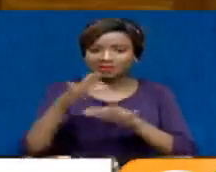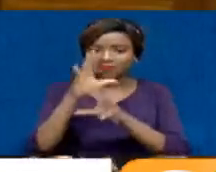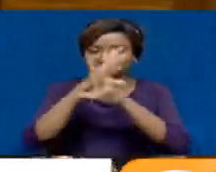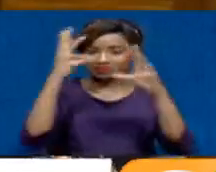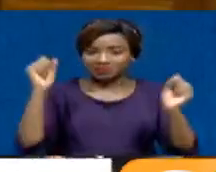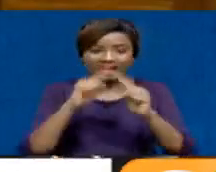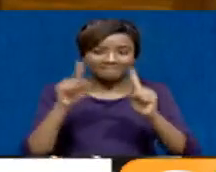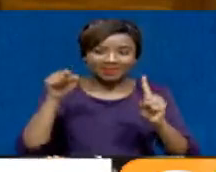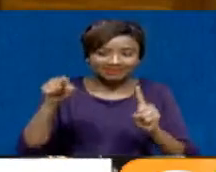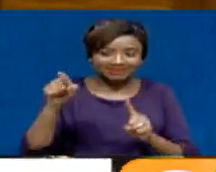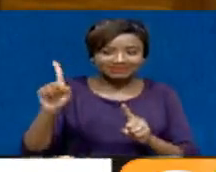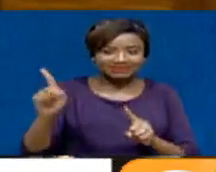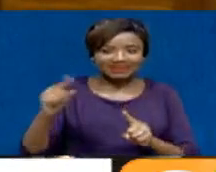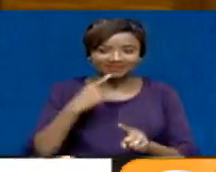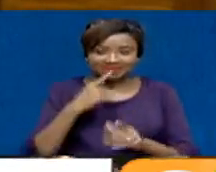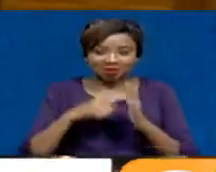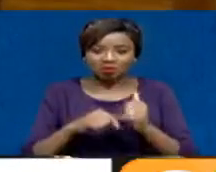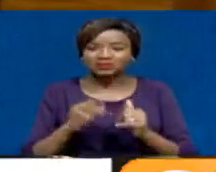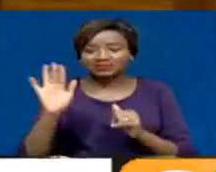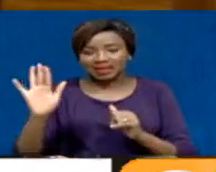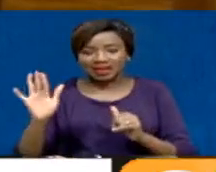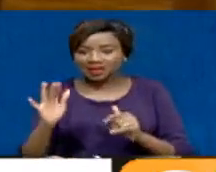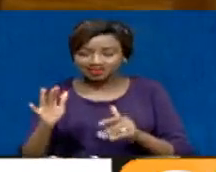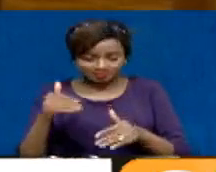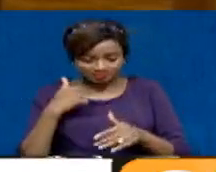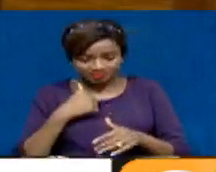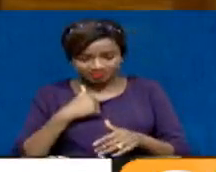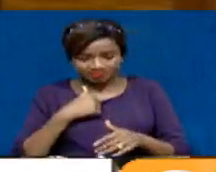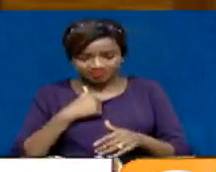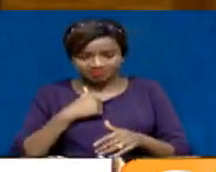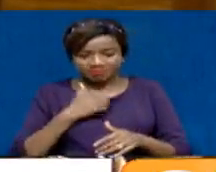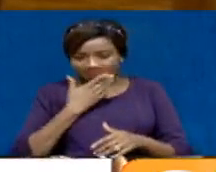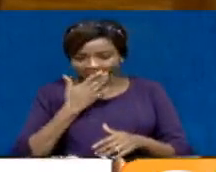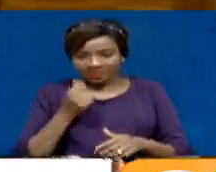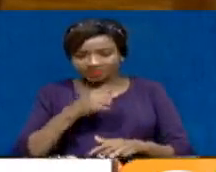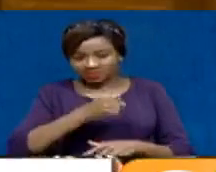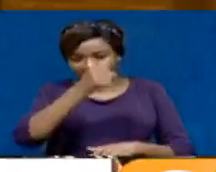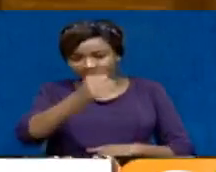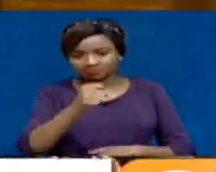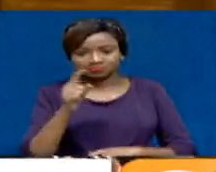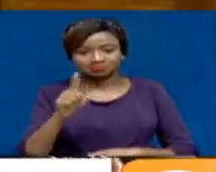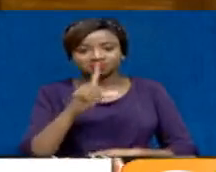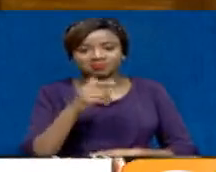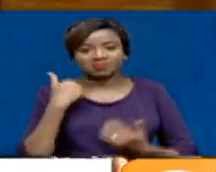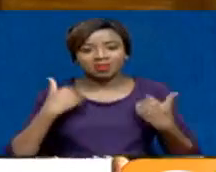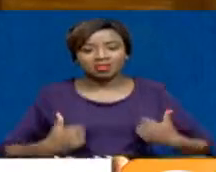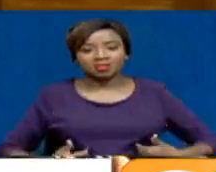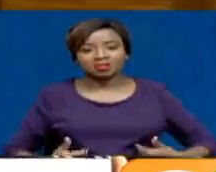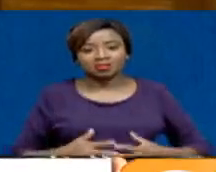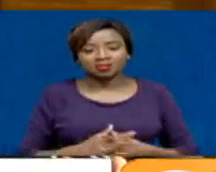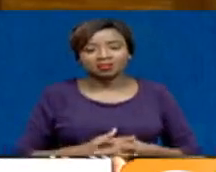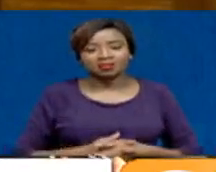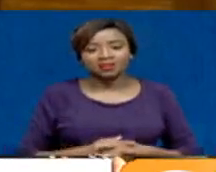Odinga, he has seen it fit that he goes by his letter that he wrote to the eminent persons